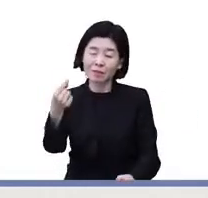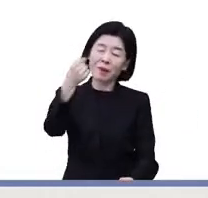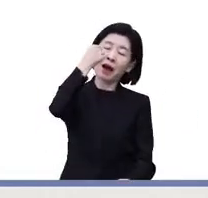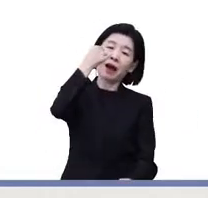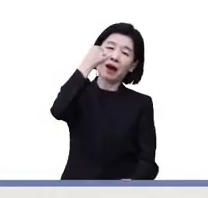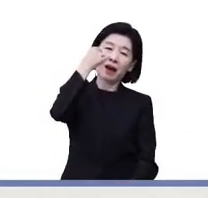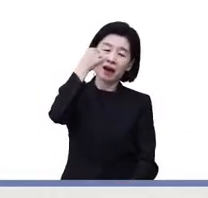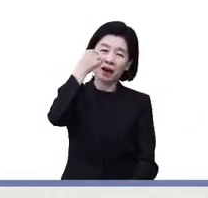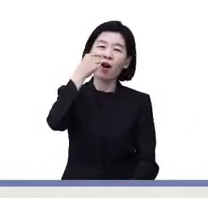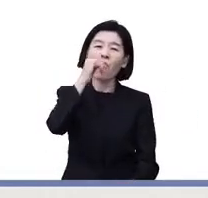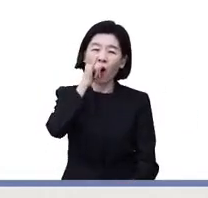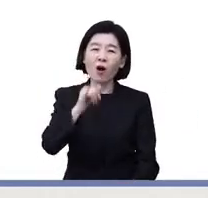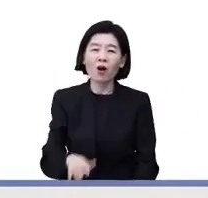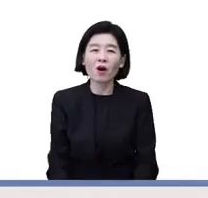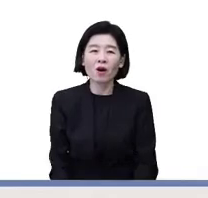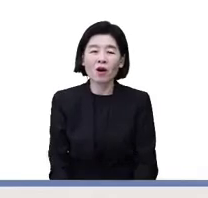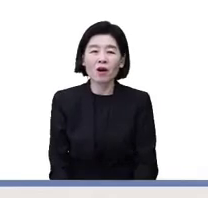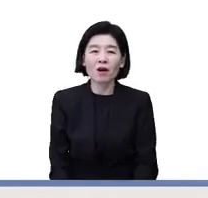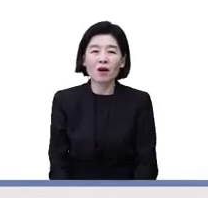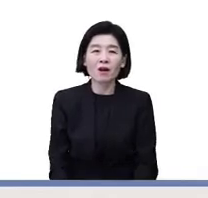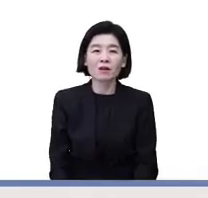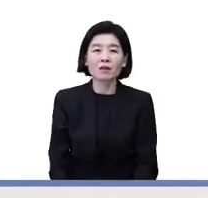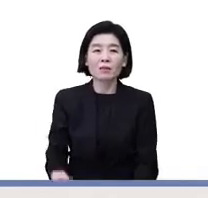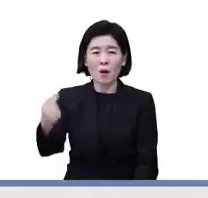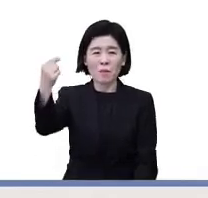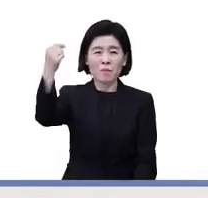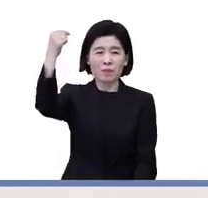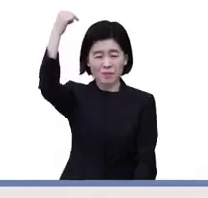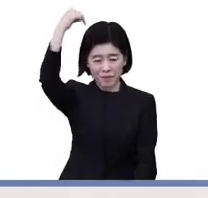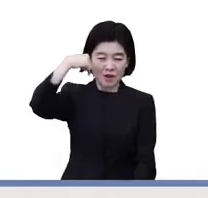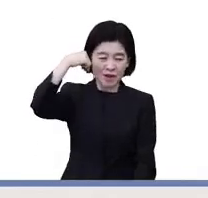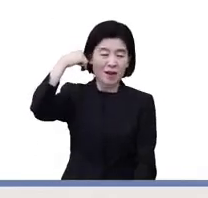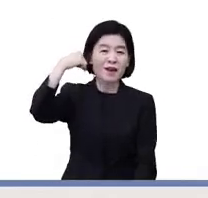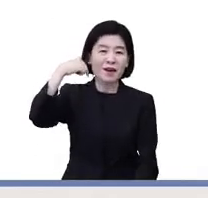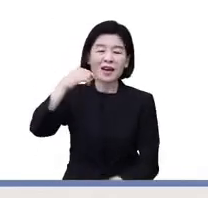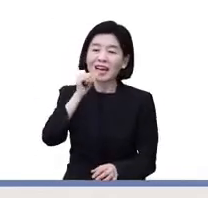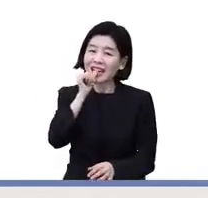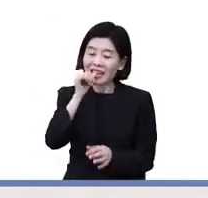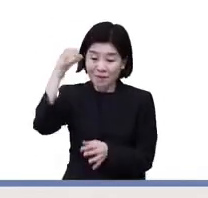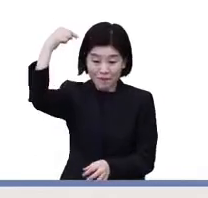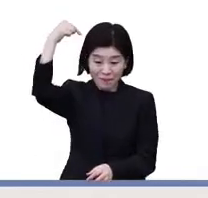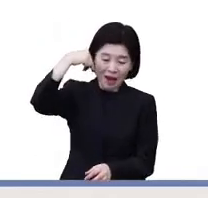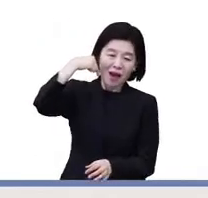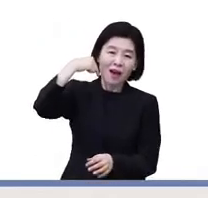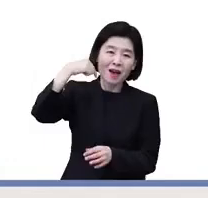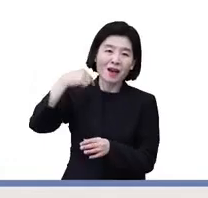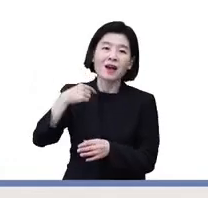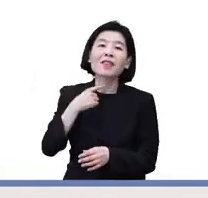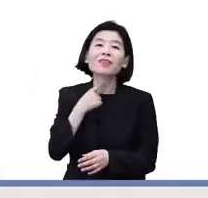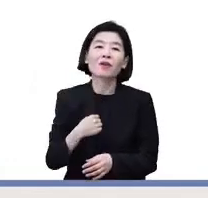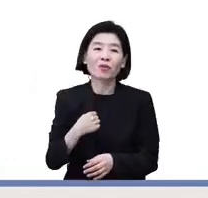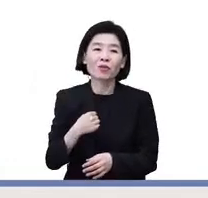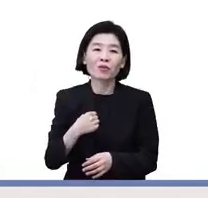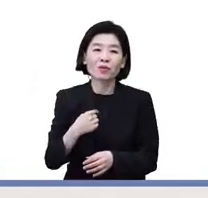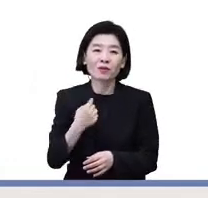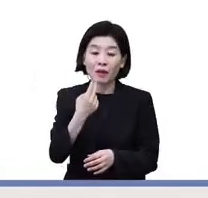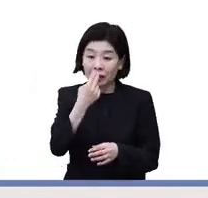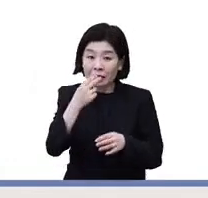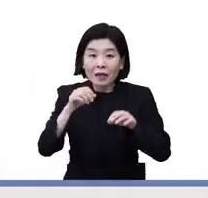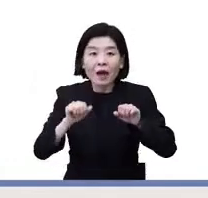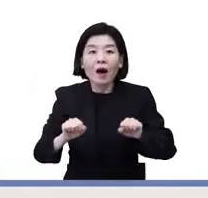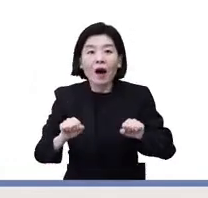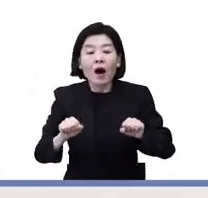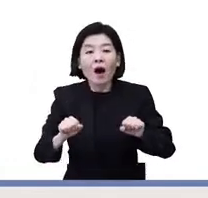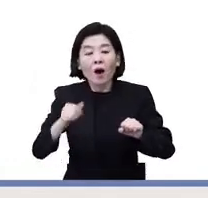이렇게 된 거예요. 저렇게 이제 박힌 거는 아니고 이제 뚫고 지나갔습니다. 그런데 생존하셨어요. 근데 생존 후에 성격의